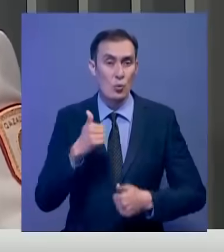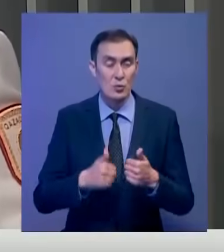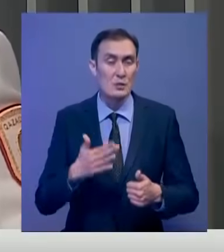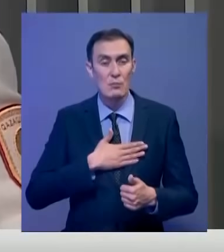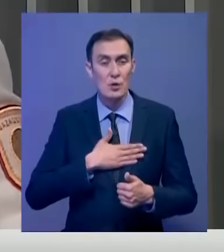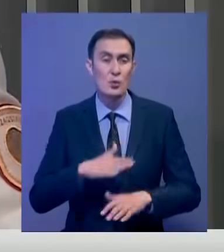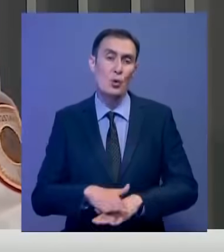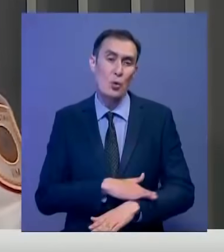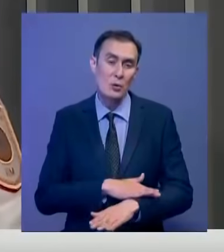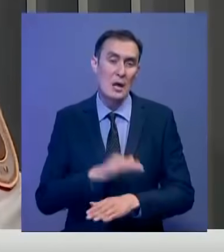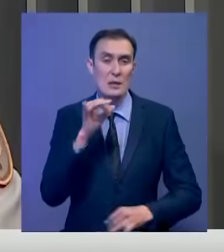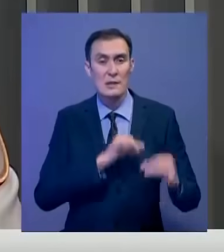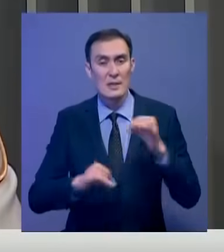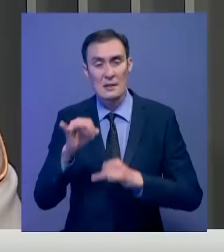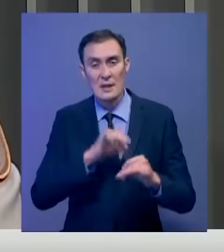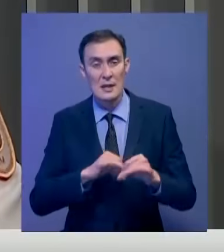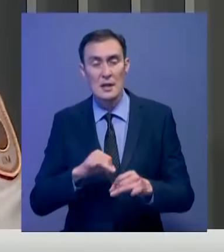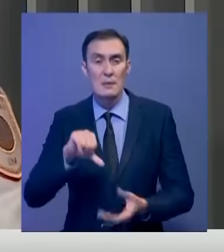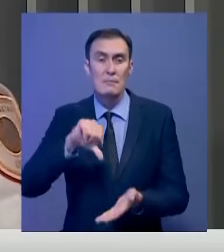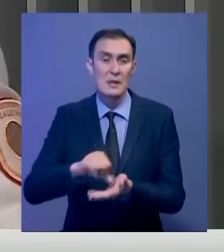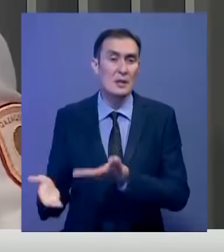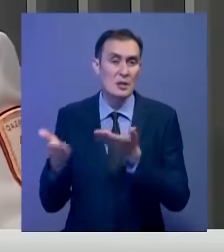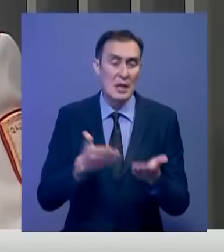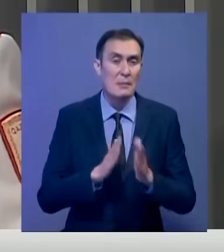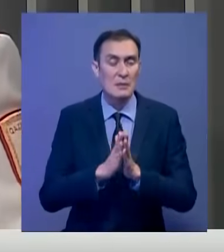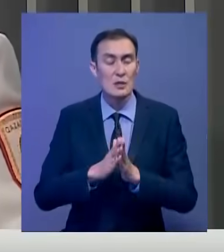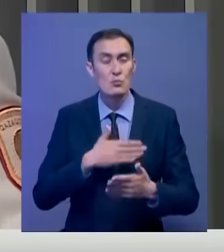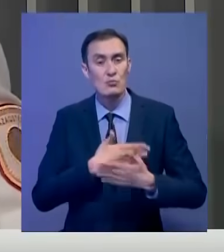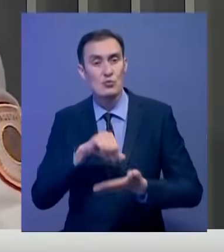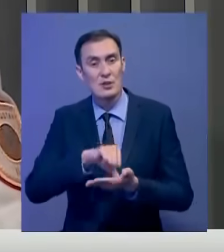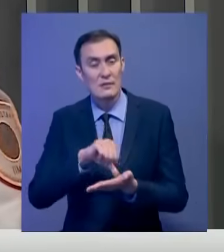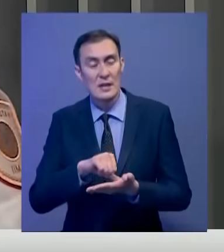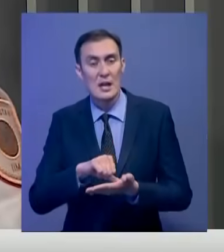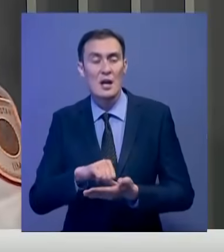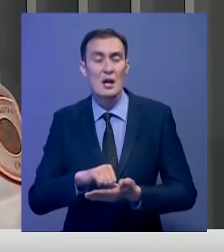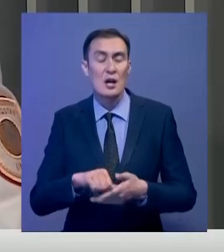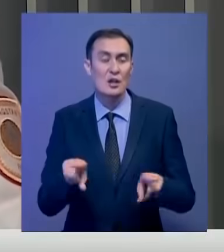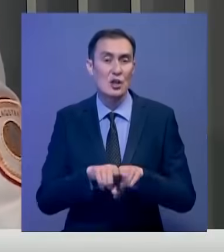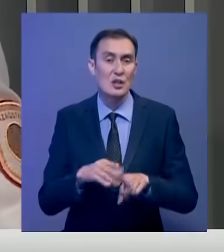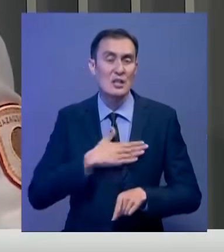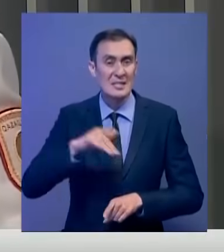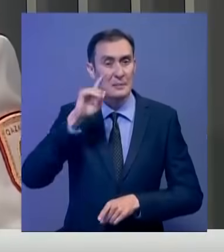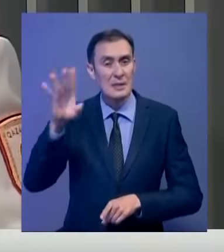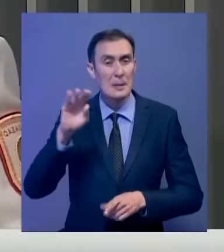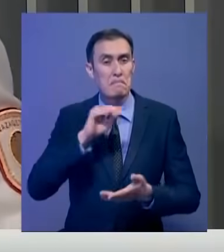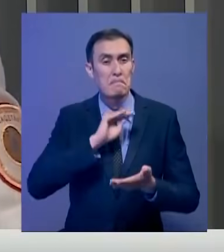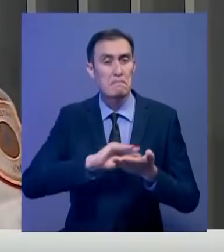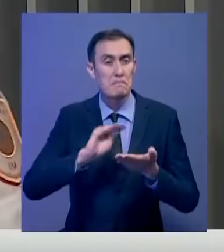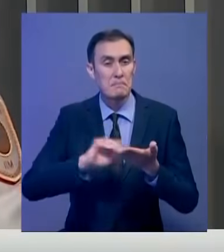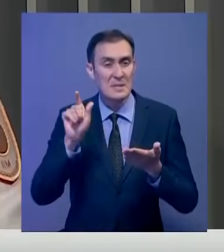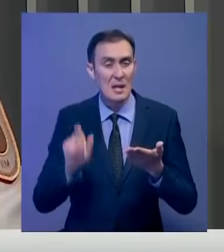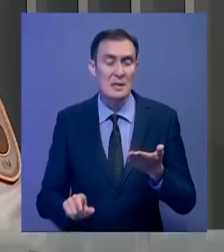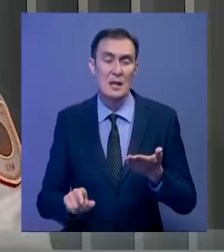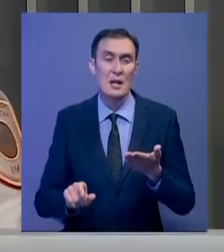долго советовались, привлекли и попросили принять участие наших знаменитых писателей,